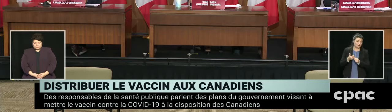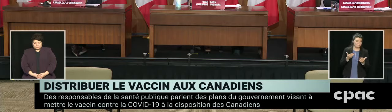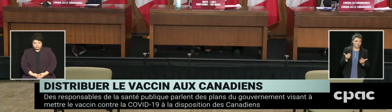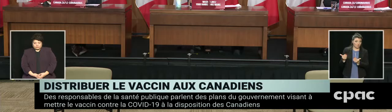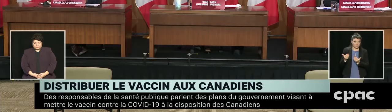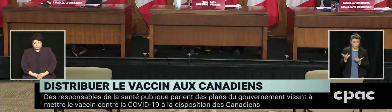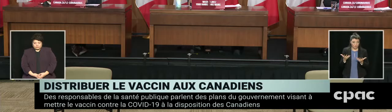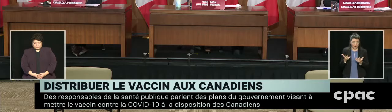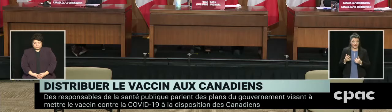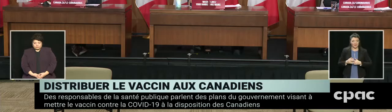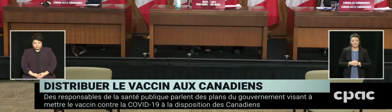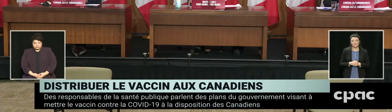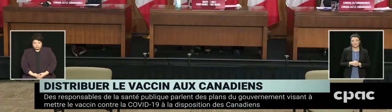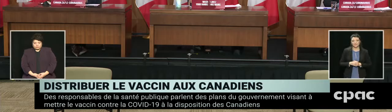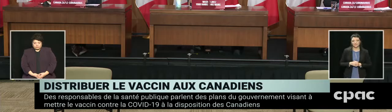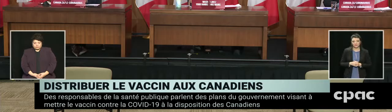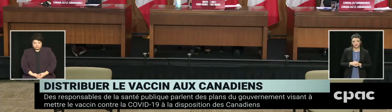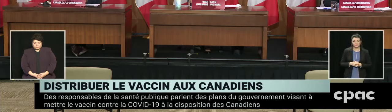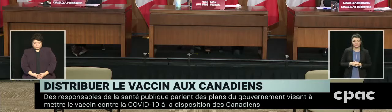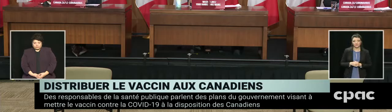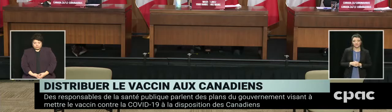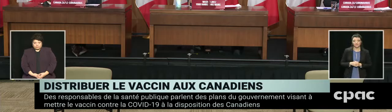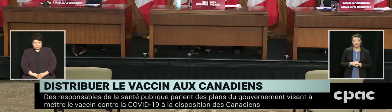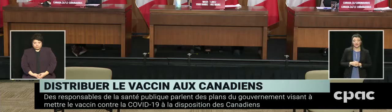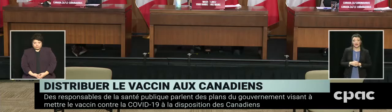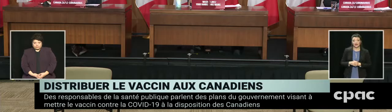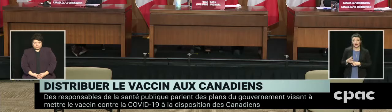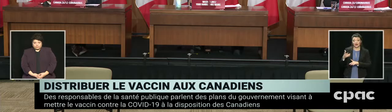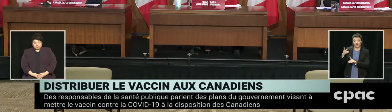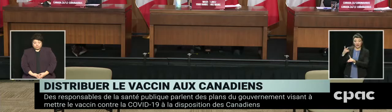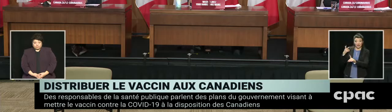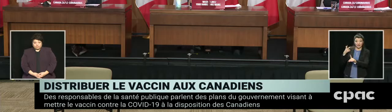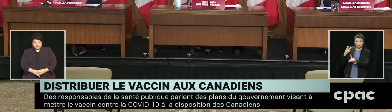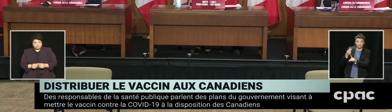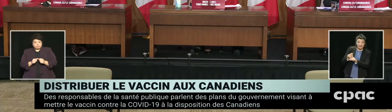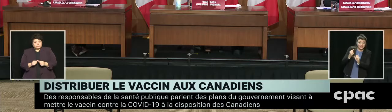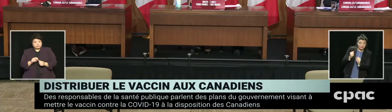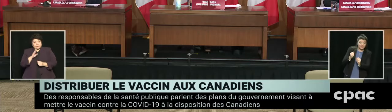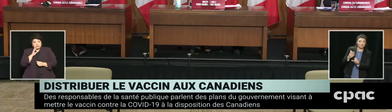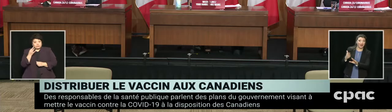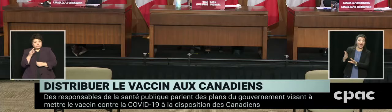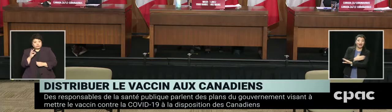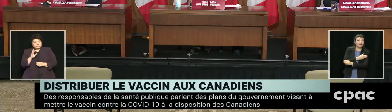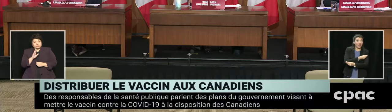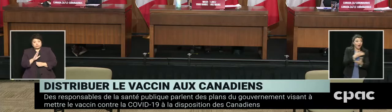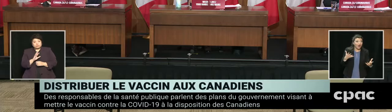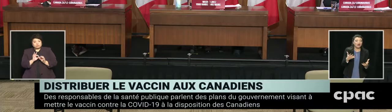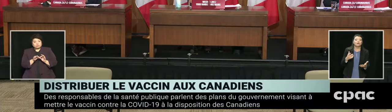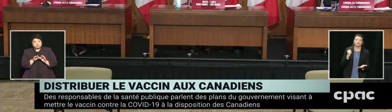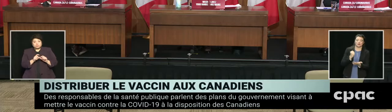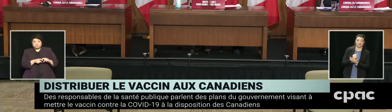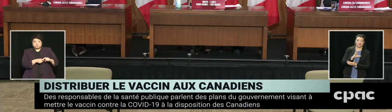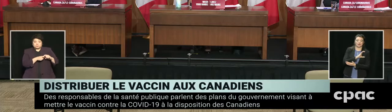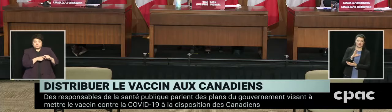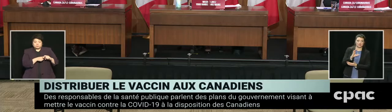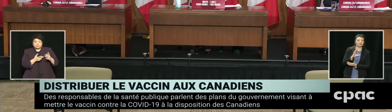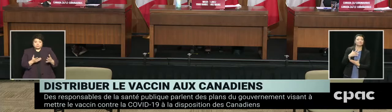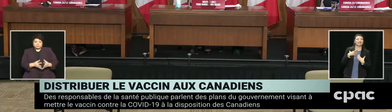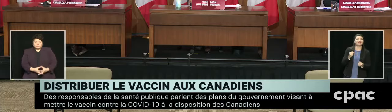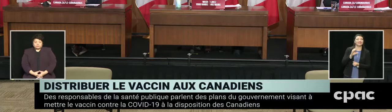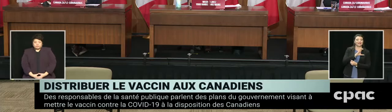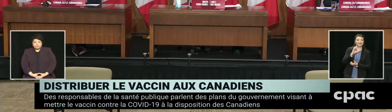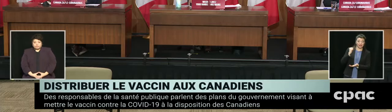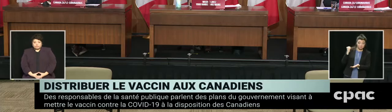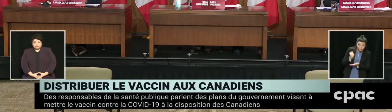Bien entendu, tout candidat vaccin doit recevoir l'autorisation de Santé Canada avant de pouvoir être administré